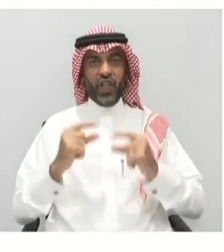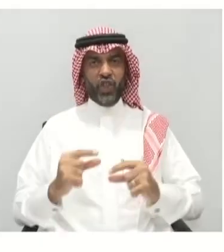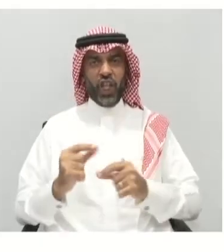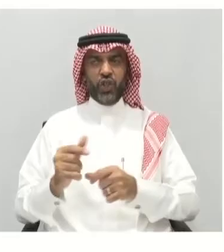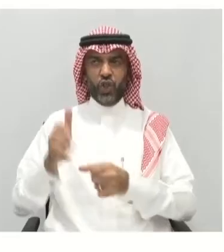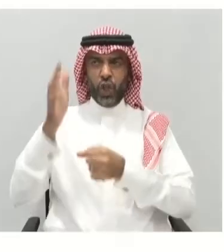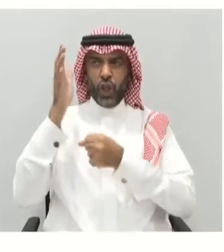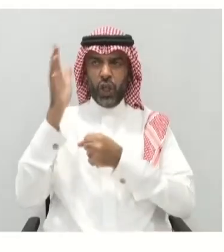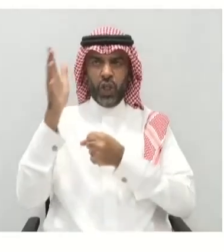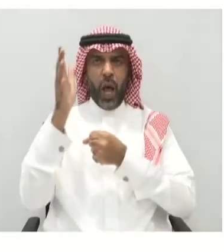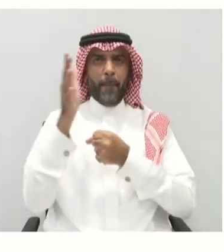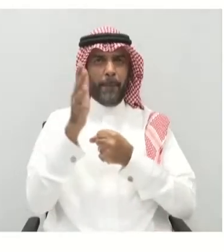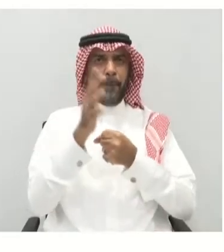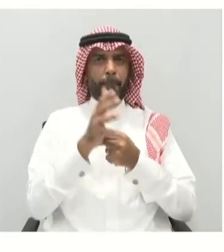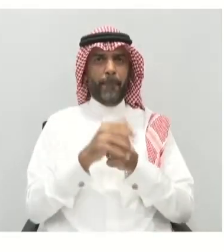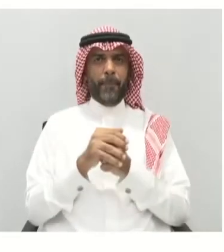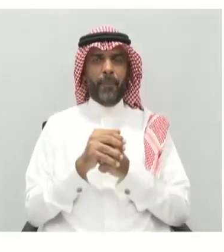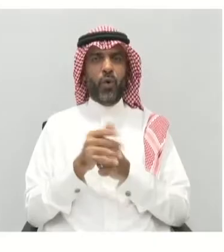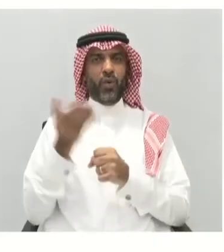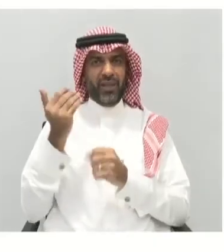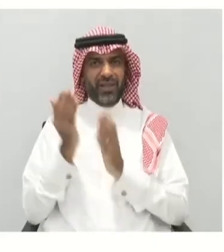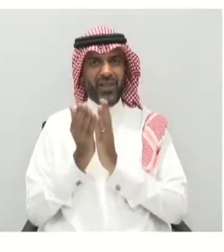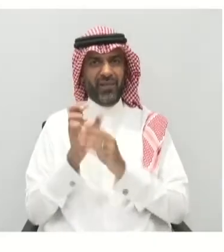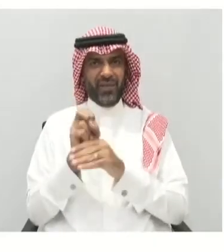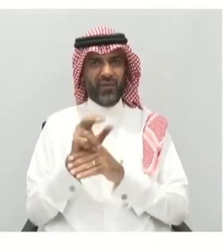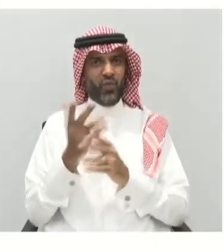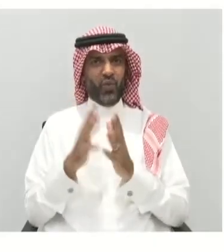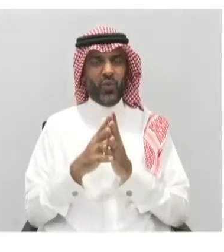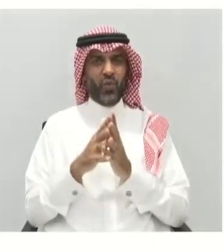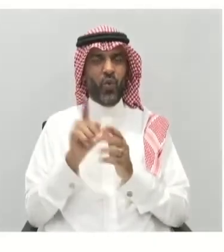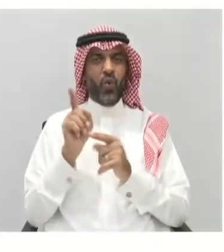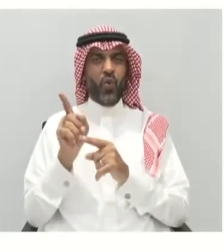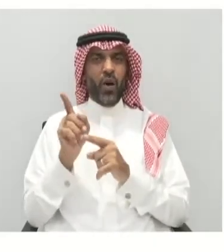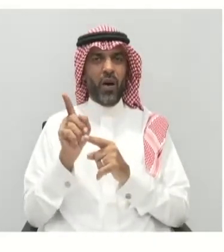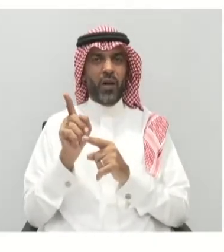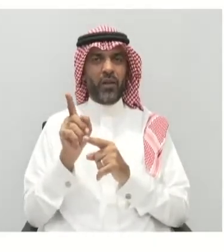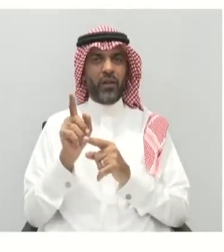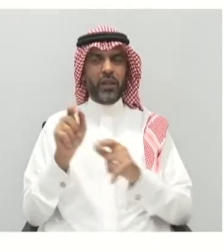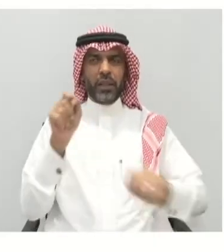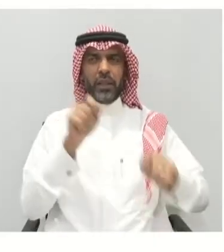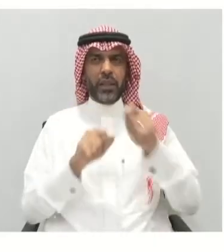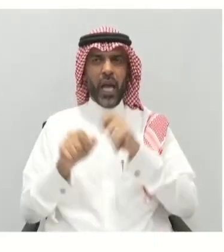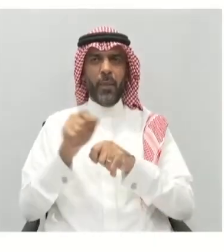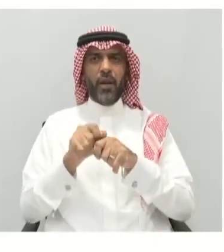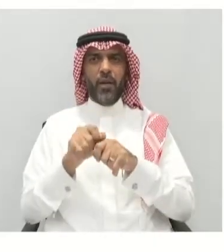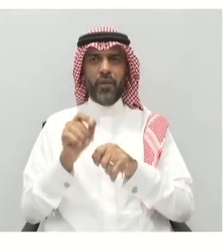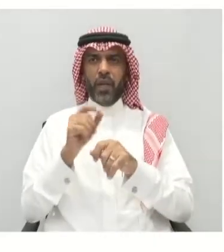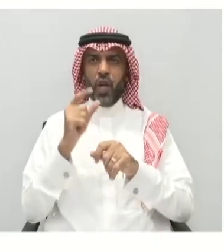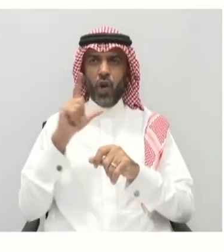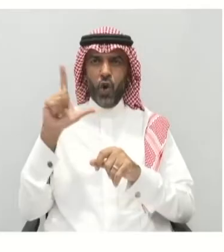الخطابي وتكلمنا عنه في الدرس السابق وهو يستعمل في ادوات تاثير لغويه